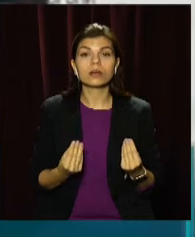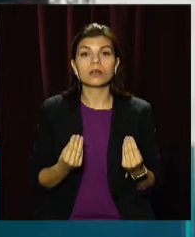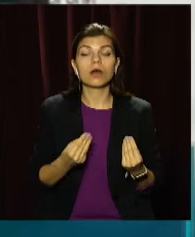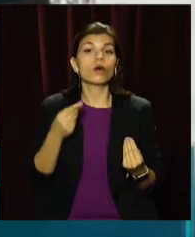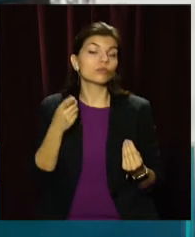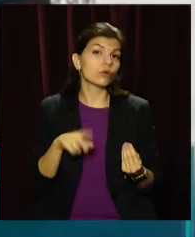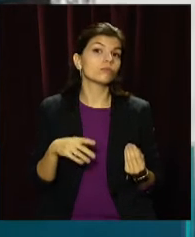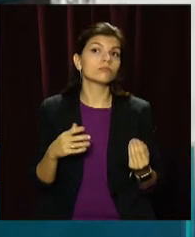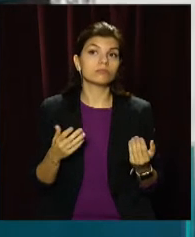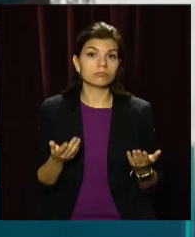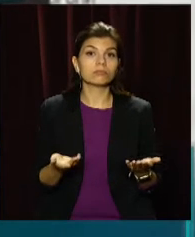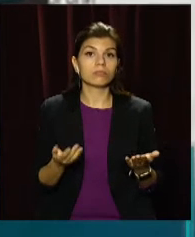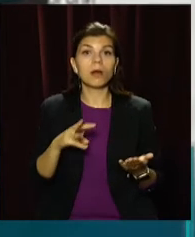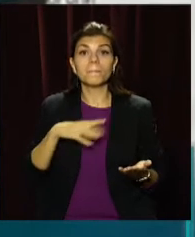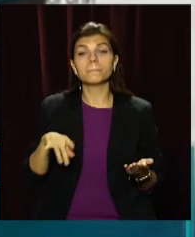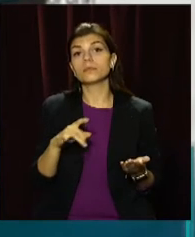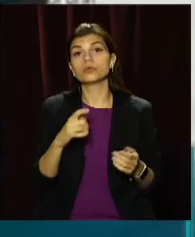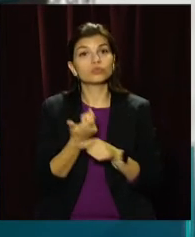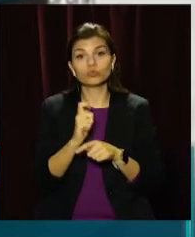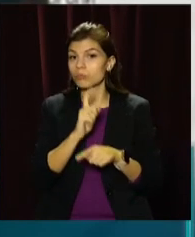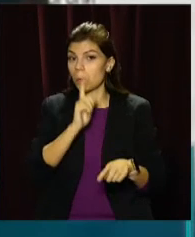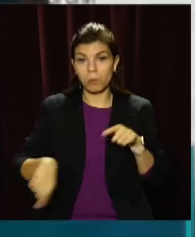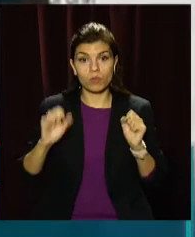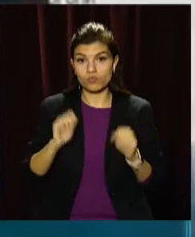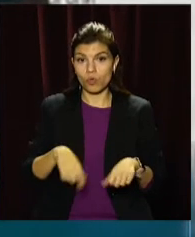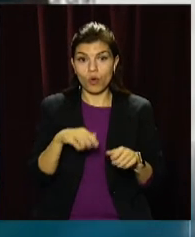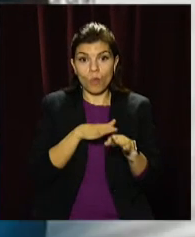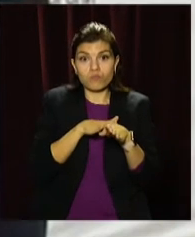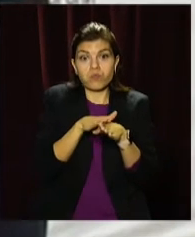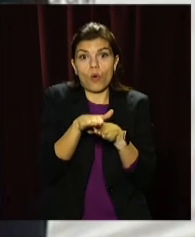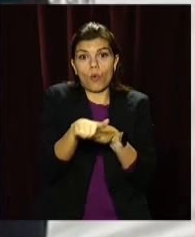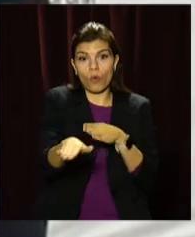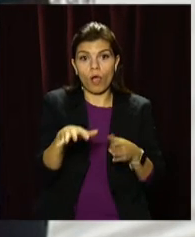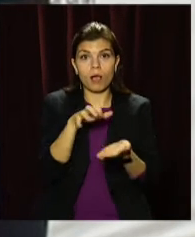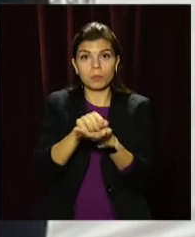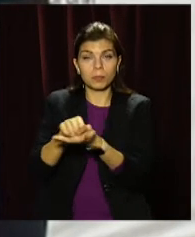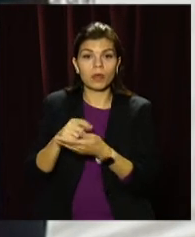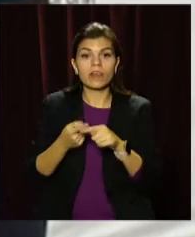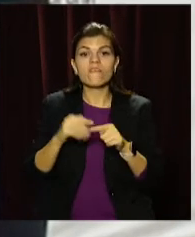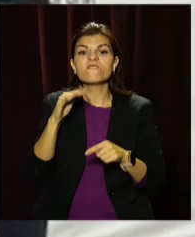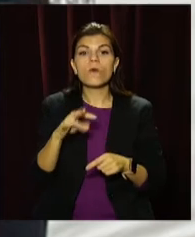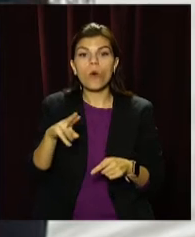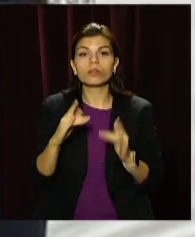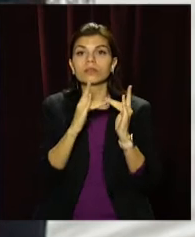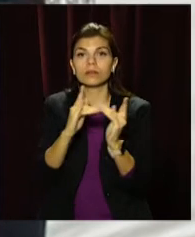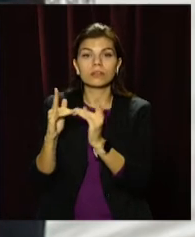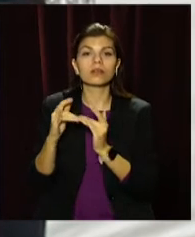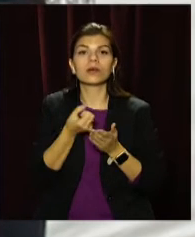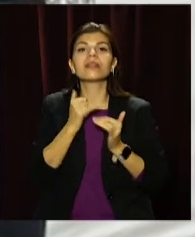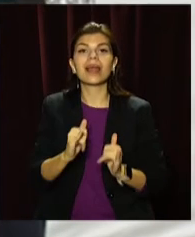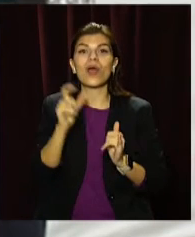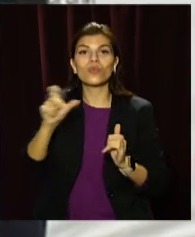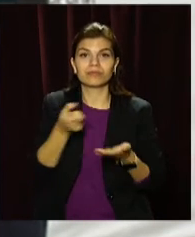то ми дуже швидко можемо заповнити цей фонд, який виділений під лікування хворих на